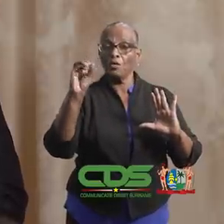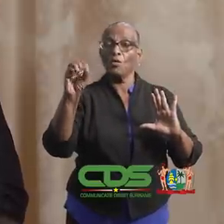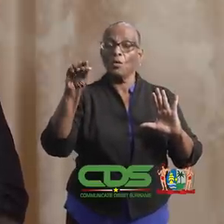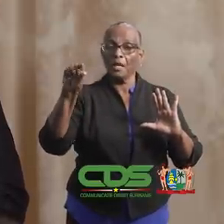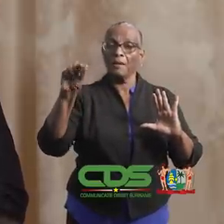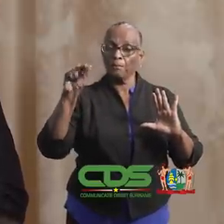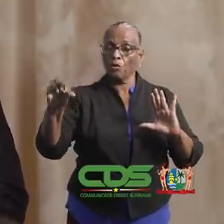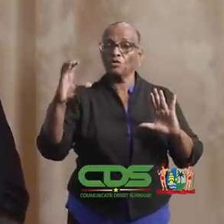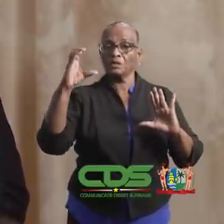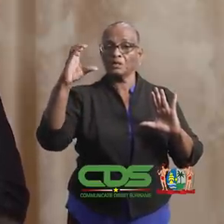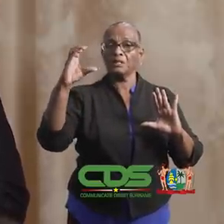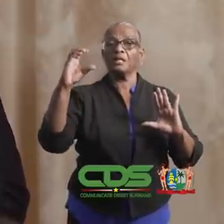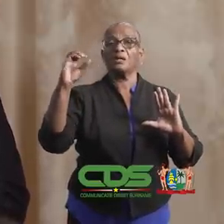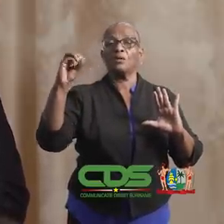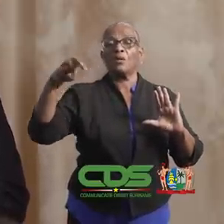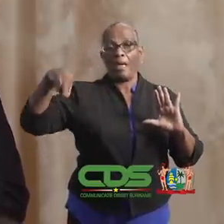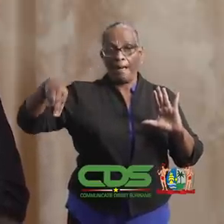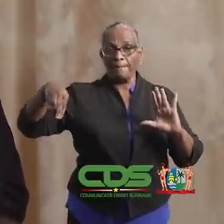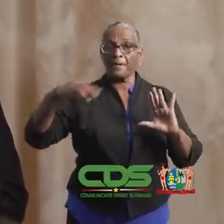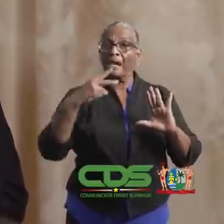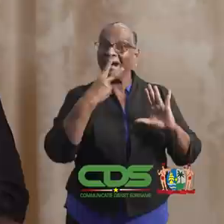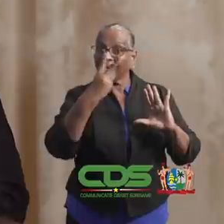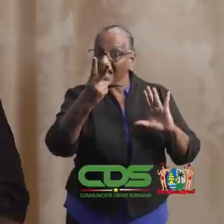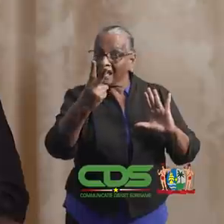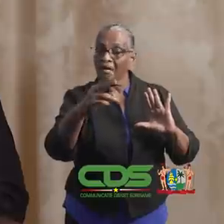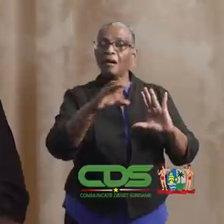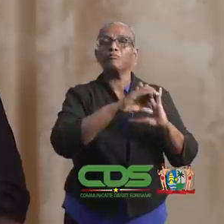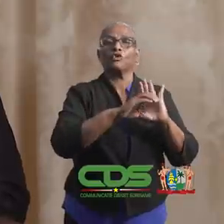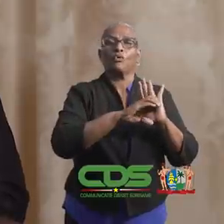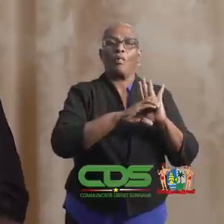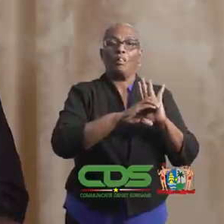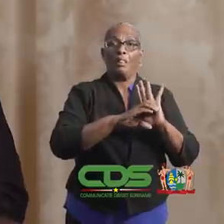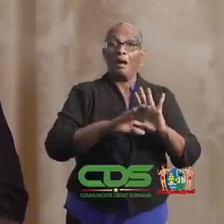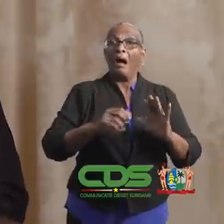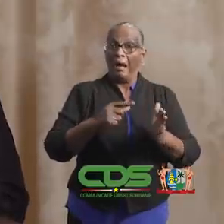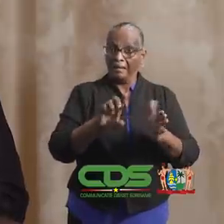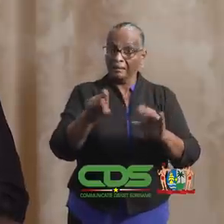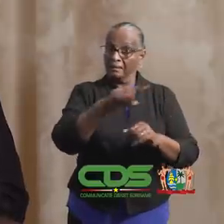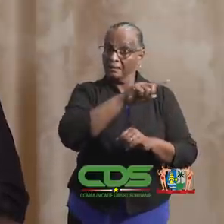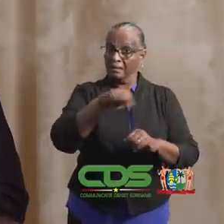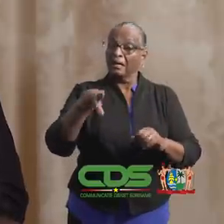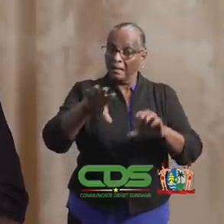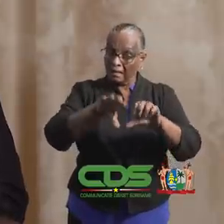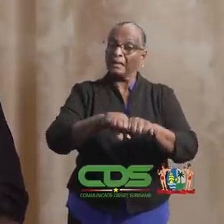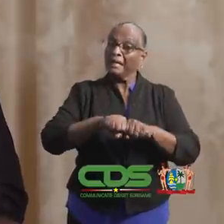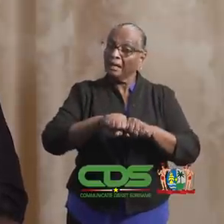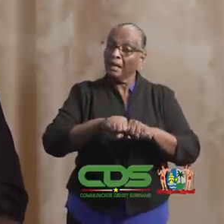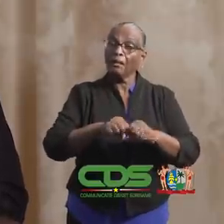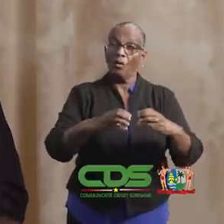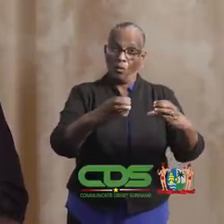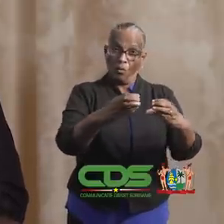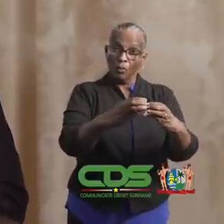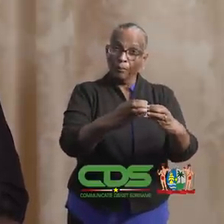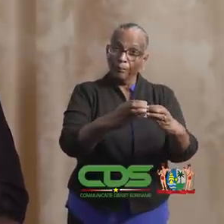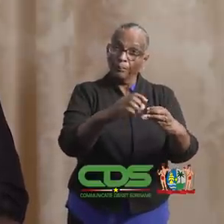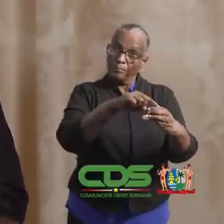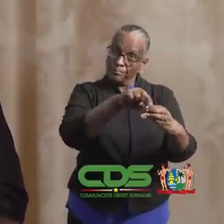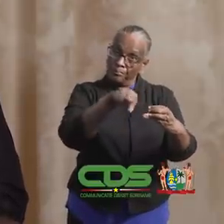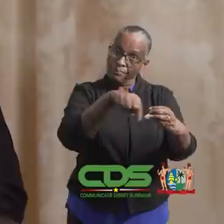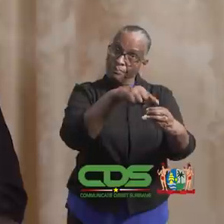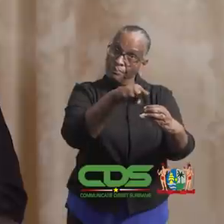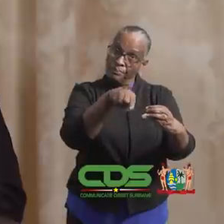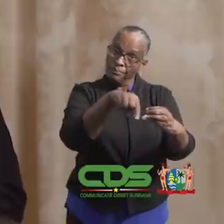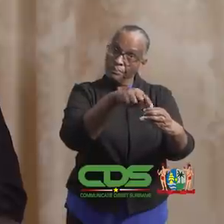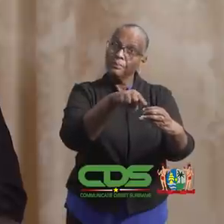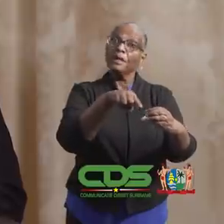www.bogsuriname.com. Ten aanzien van de handhaving. Er is een COVID Quick Response Team ingezet. Deze dienst is